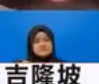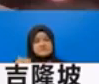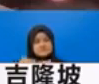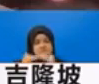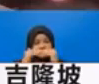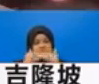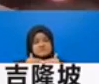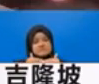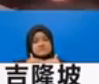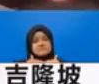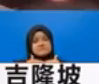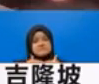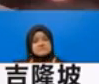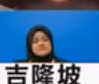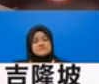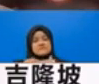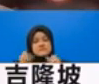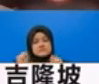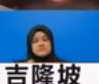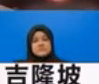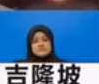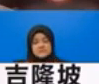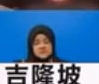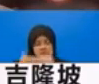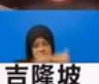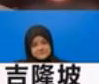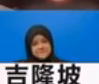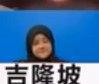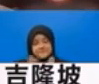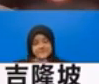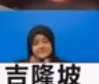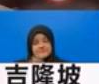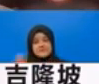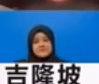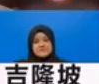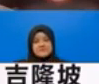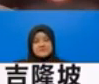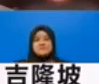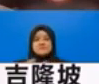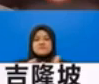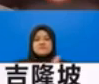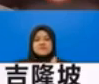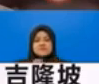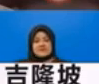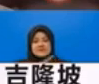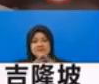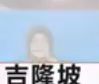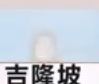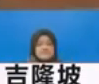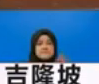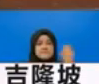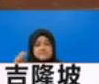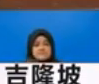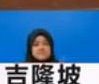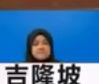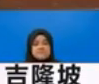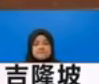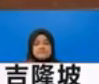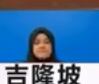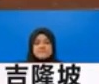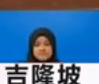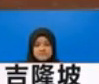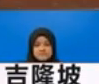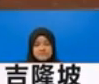开27天，直到12月15号。财政部长登古萨普罗将在11月6号向国会下议院提